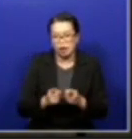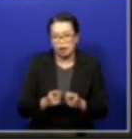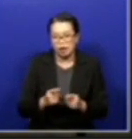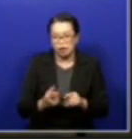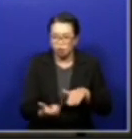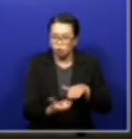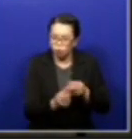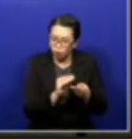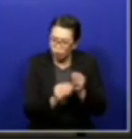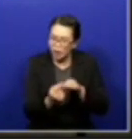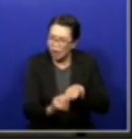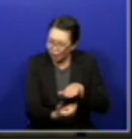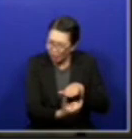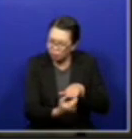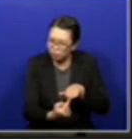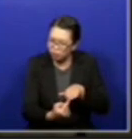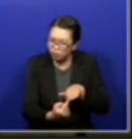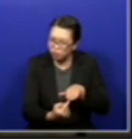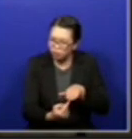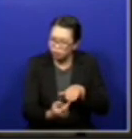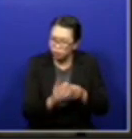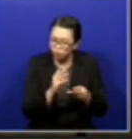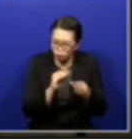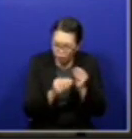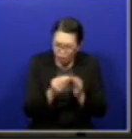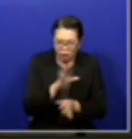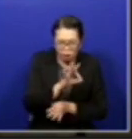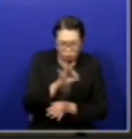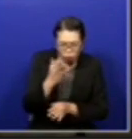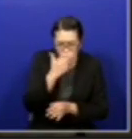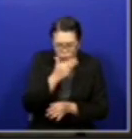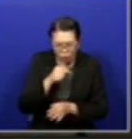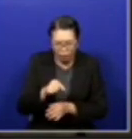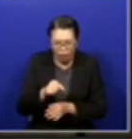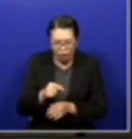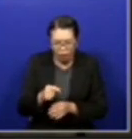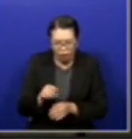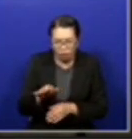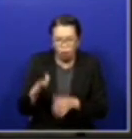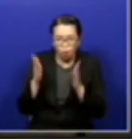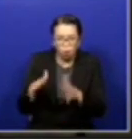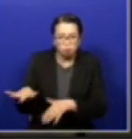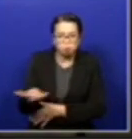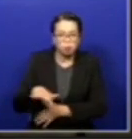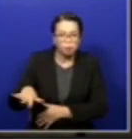มันเป็นทรัพย์สินพวกท่านทำอะไร